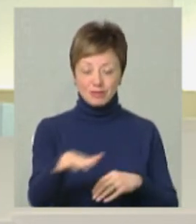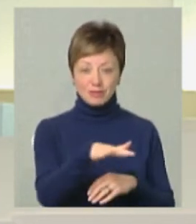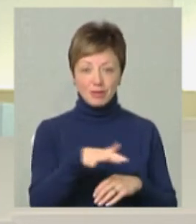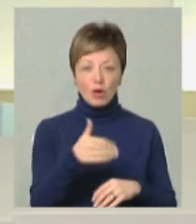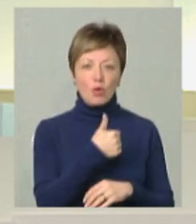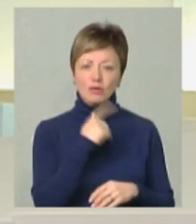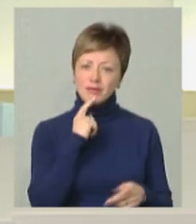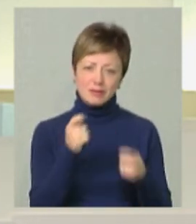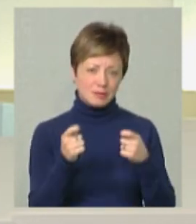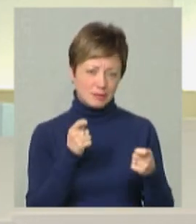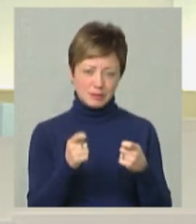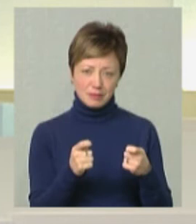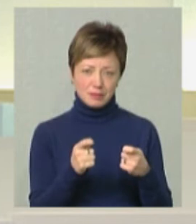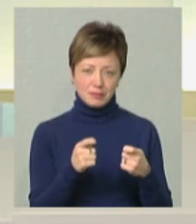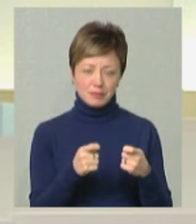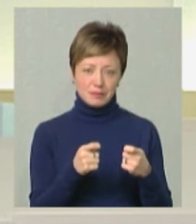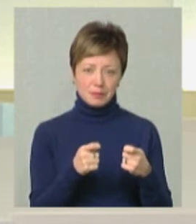хочу застерігти, особливо